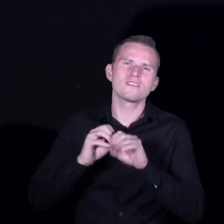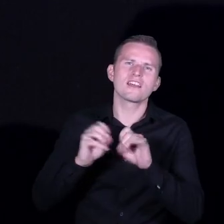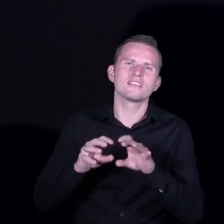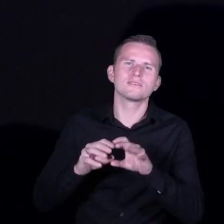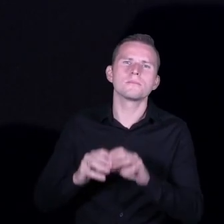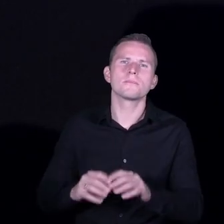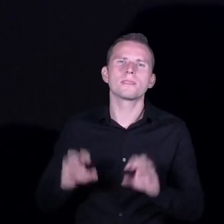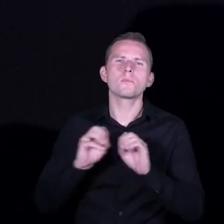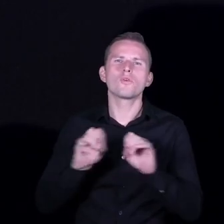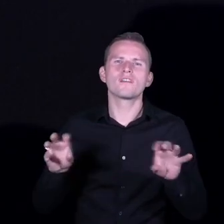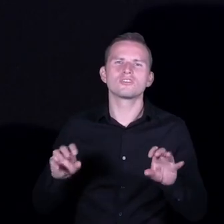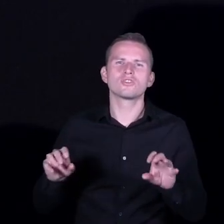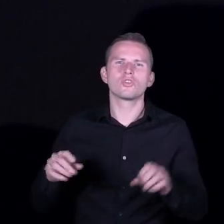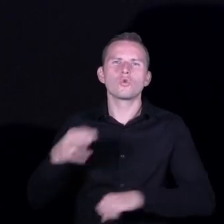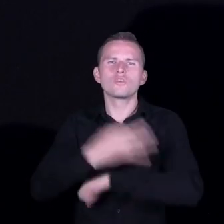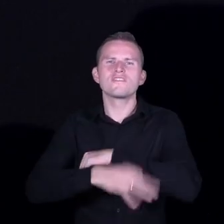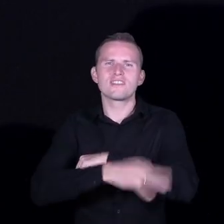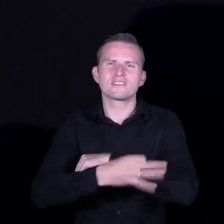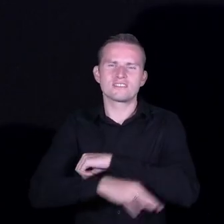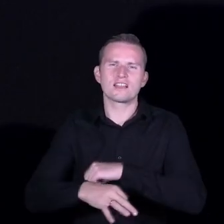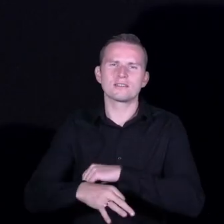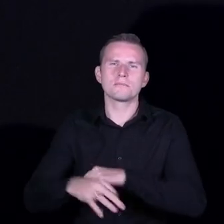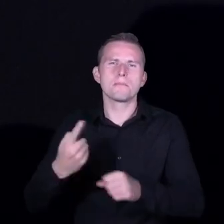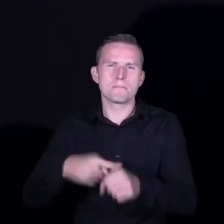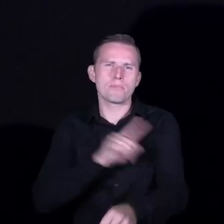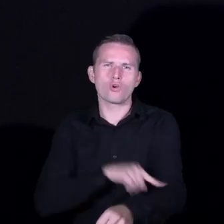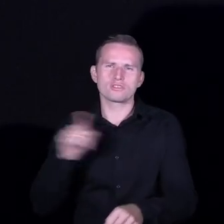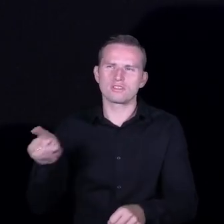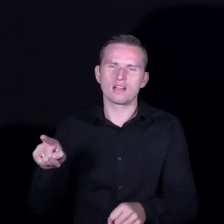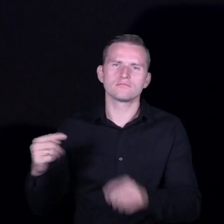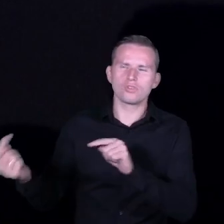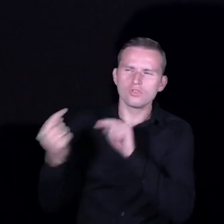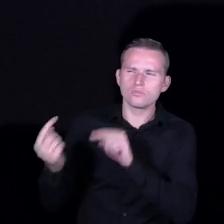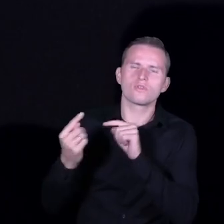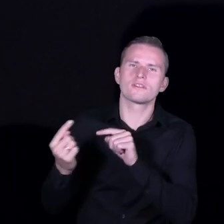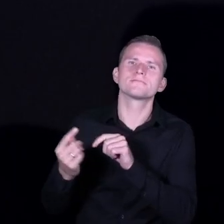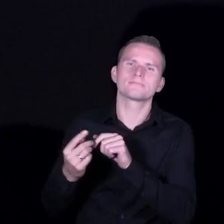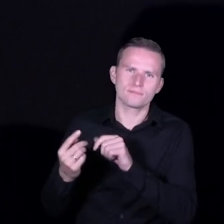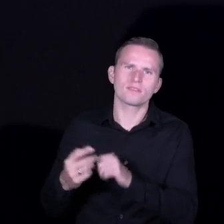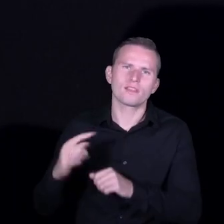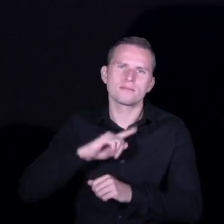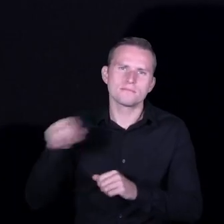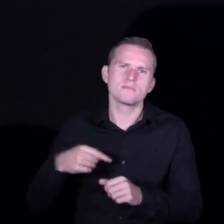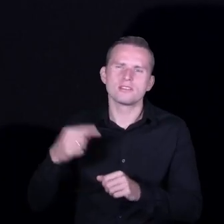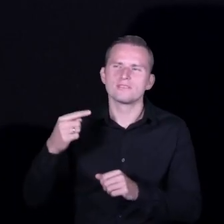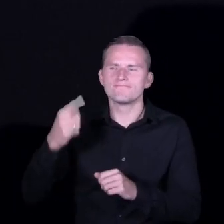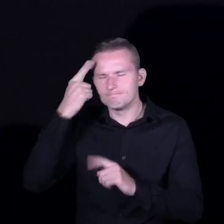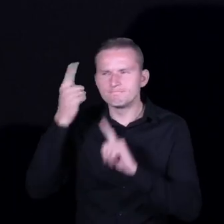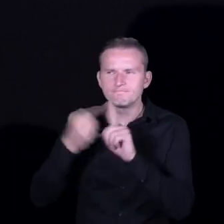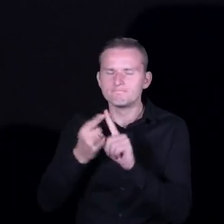profesorowi Fazlagiczowi z Uniwersytetu w Poznaniu, doszliśmy do pewnych konkluzji odnośnie do systemu edukacji